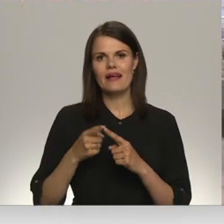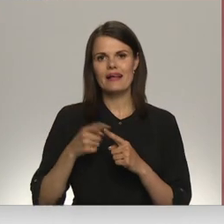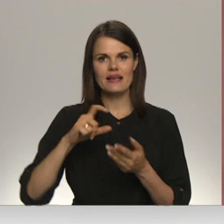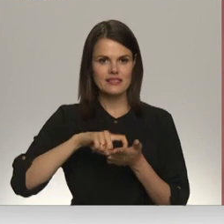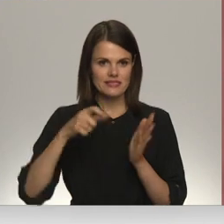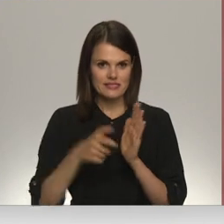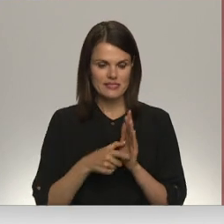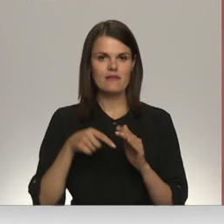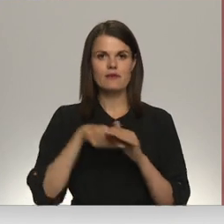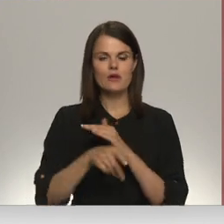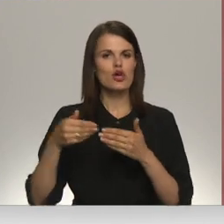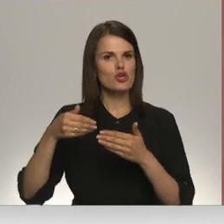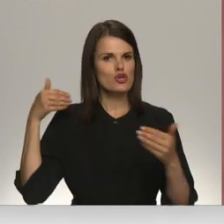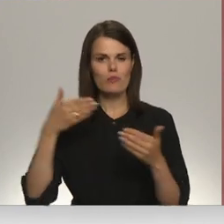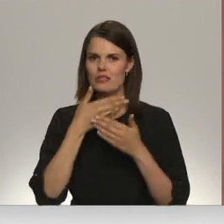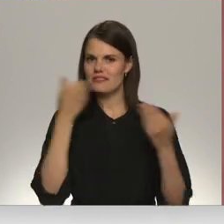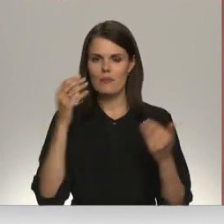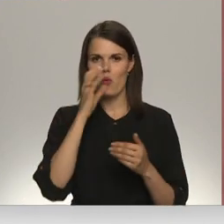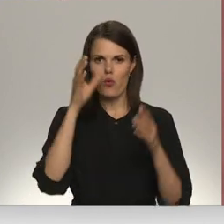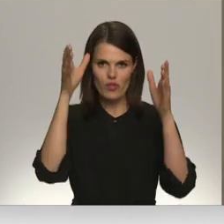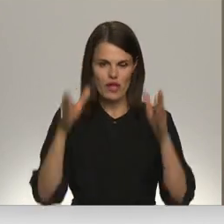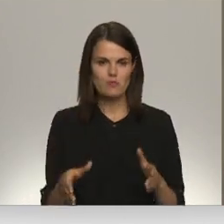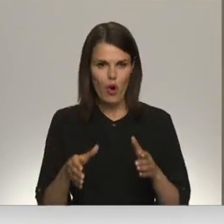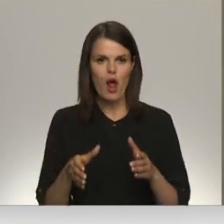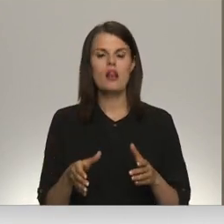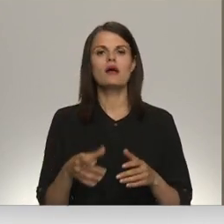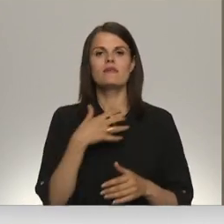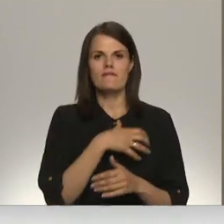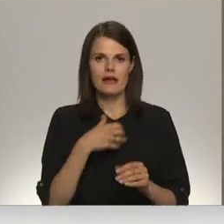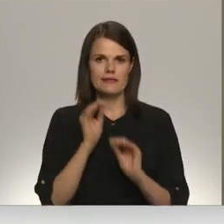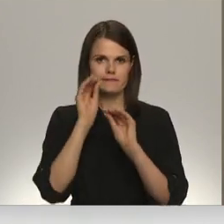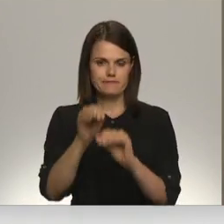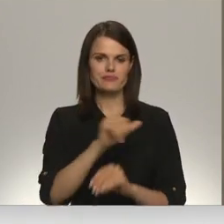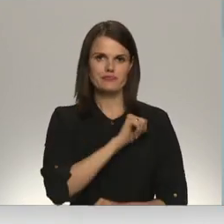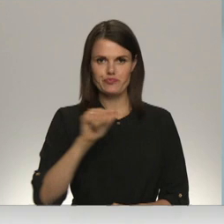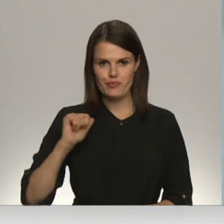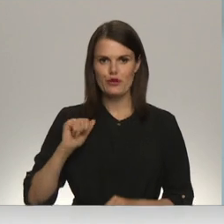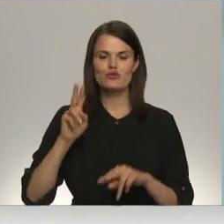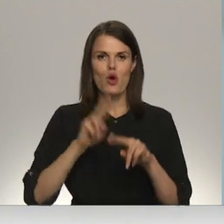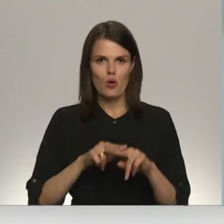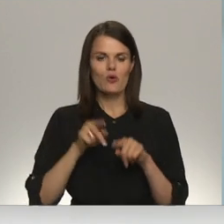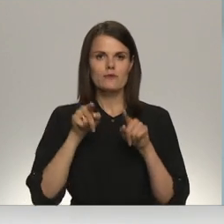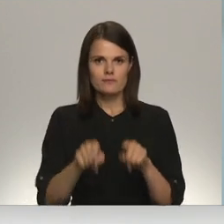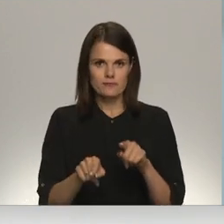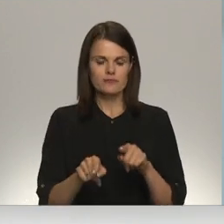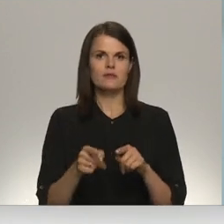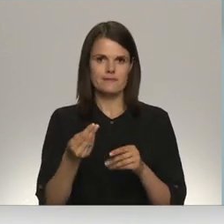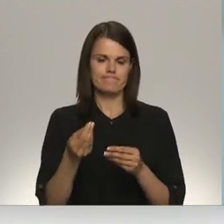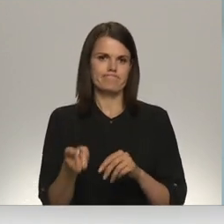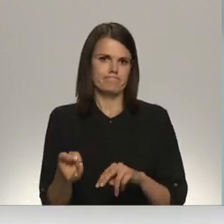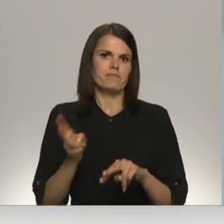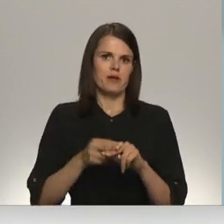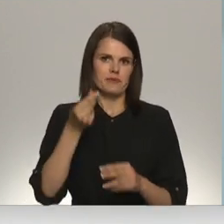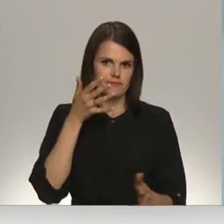dzīvoklī, kurā iepriekš nav bijis ūdens sildītājs. To nācās uzstādīt pašiem, un tas prasīja neplānotas